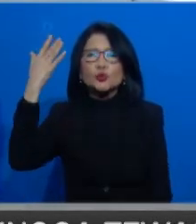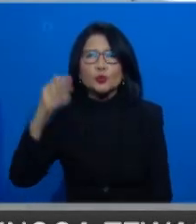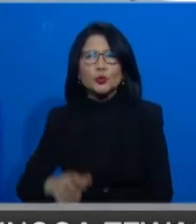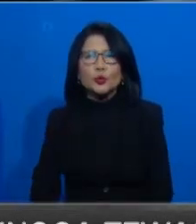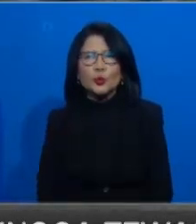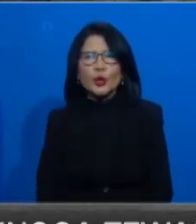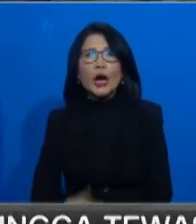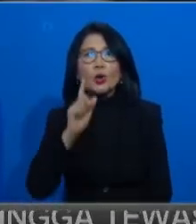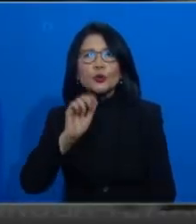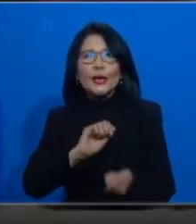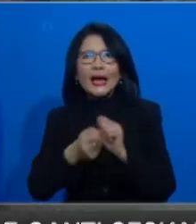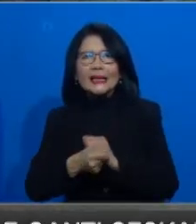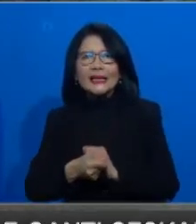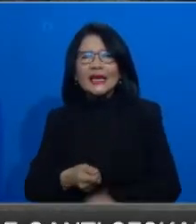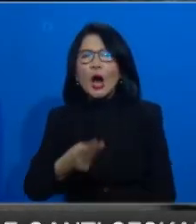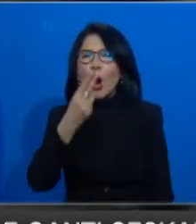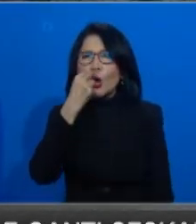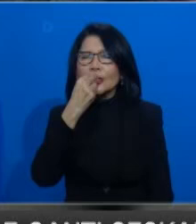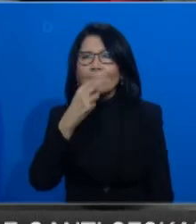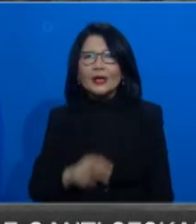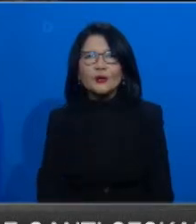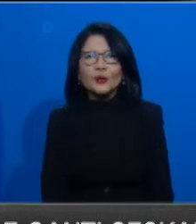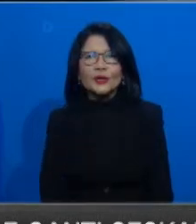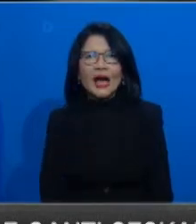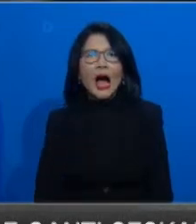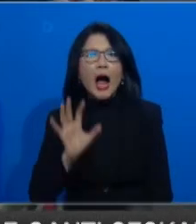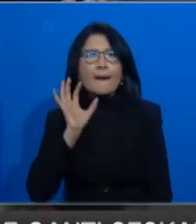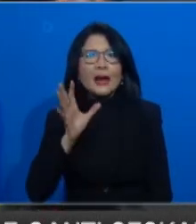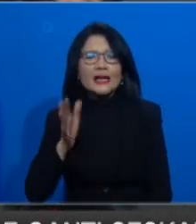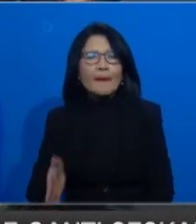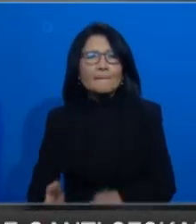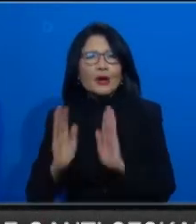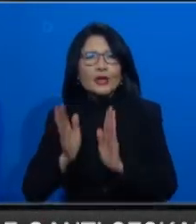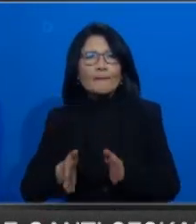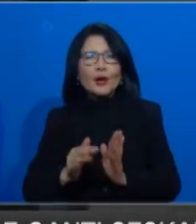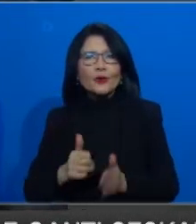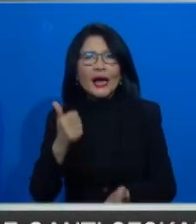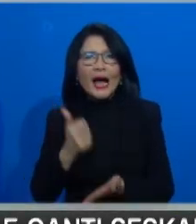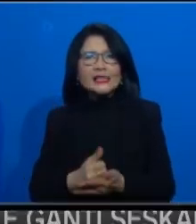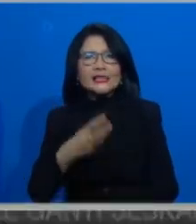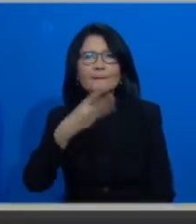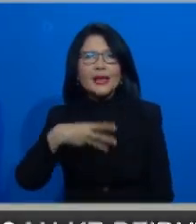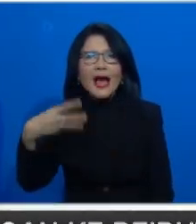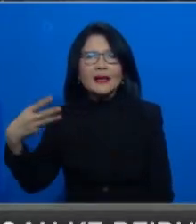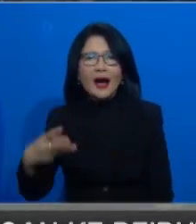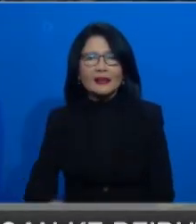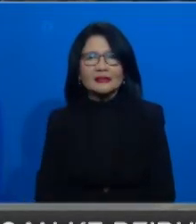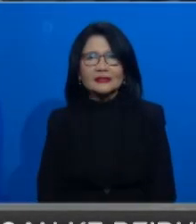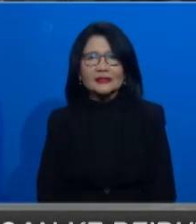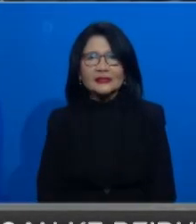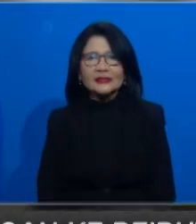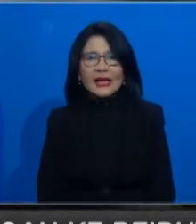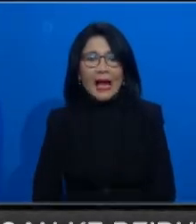menjadi pengganti ibu kota Bandung. Hal ini ditandai dengan banyaknya bangunan khas Belanda hingga saat ini. Lalu, pembangunan